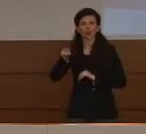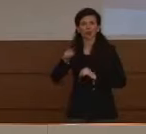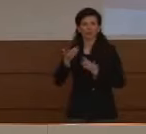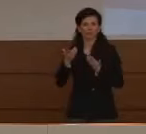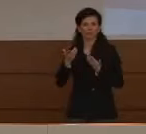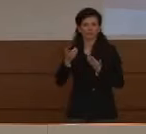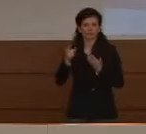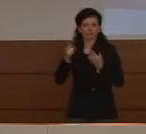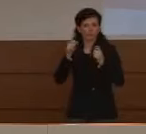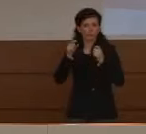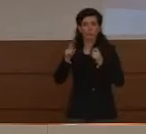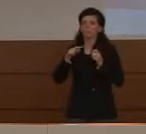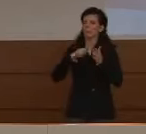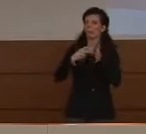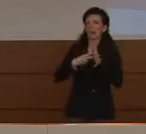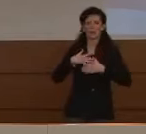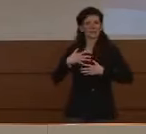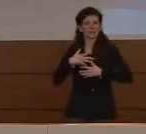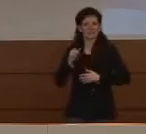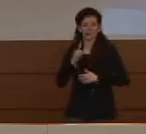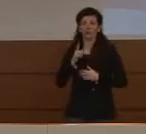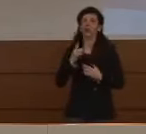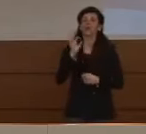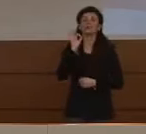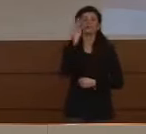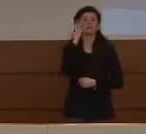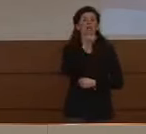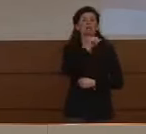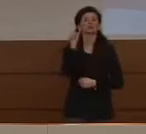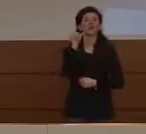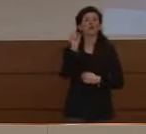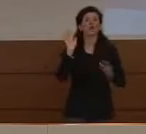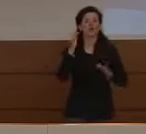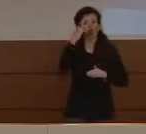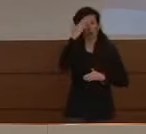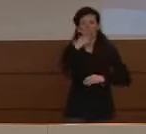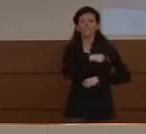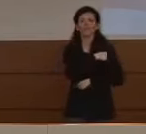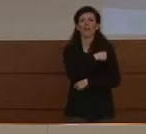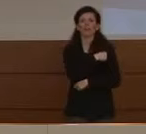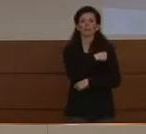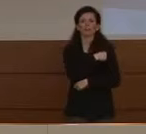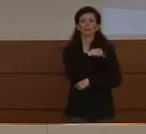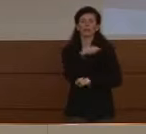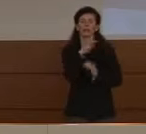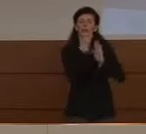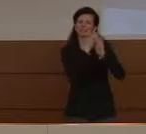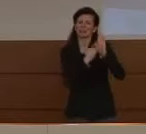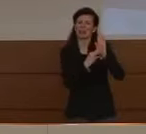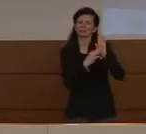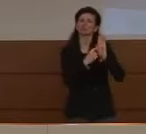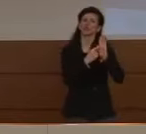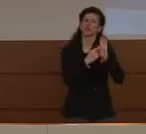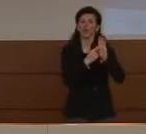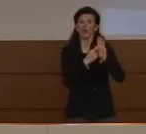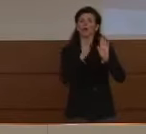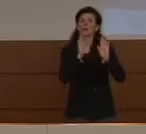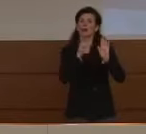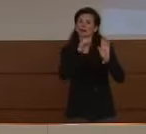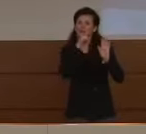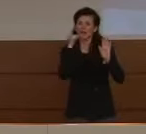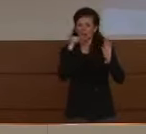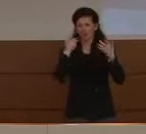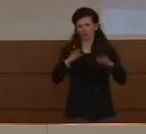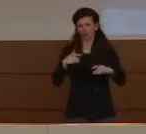allora la sola febbre e non costituisce un indicazione ma come abbiamo più volte ripetuto e ci sono